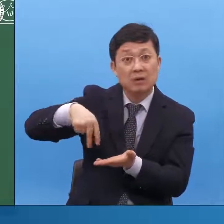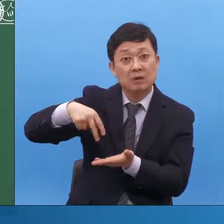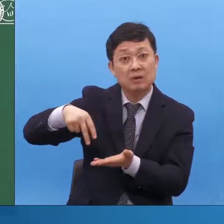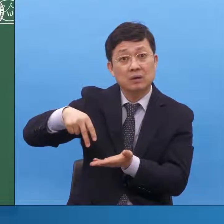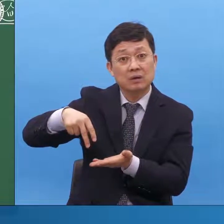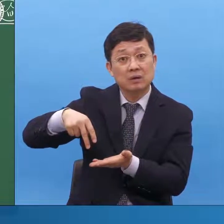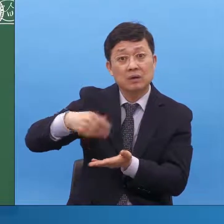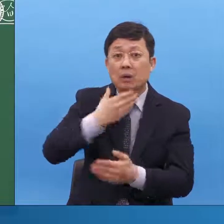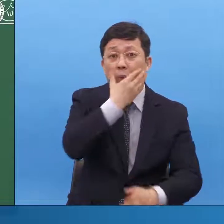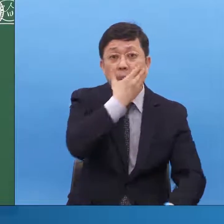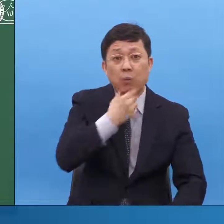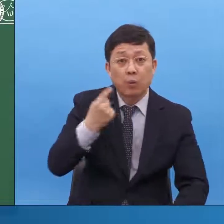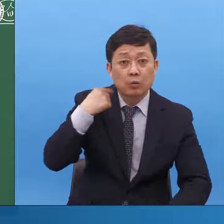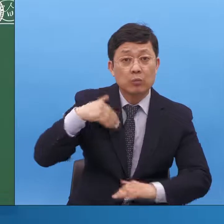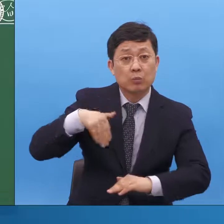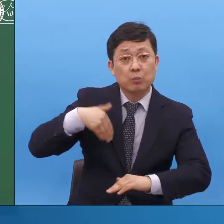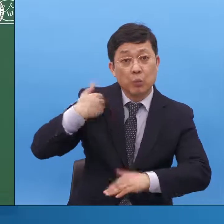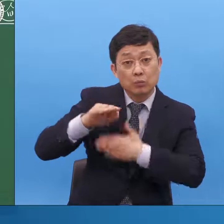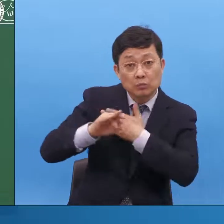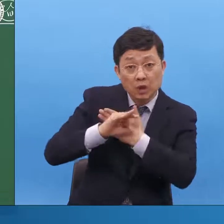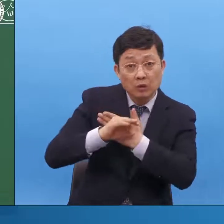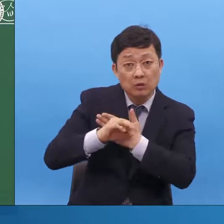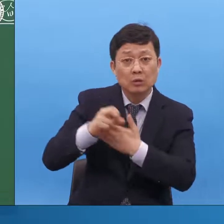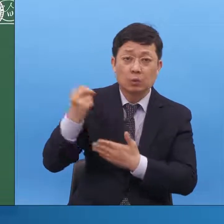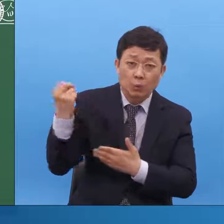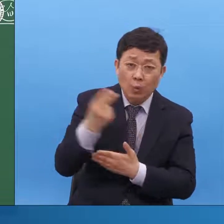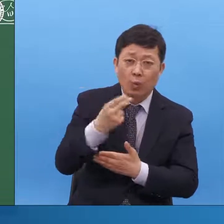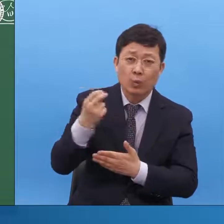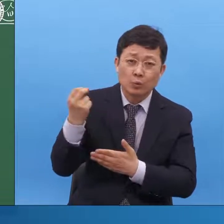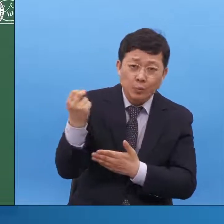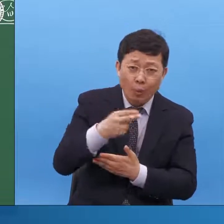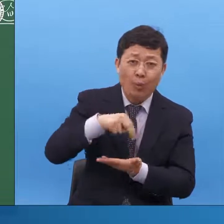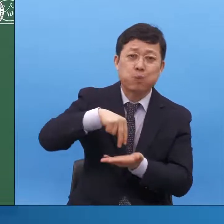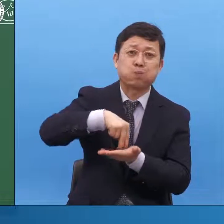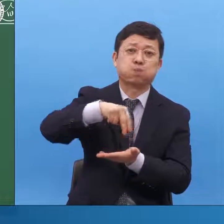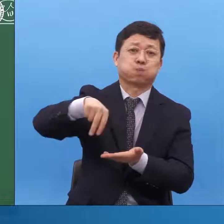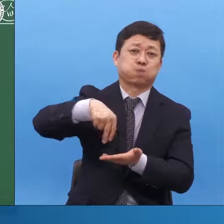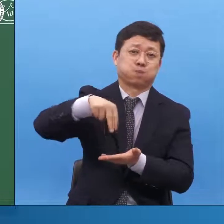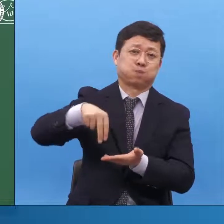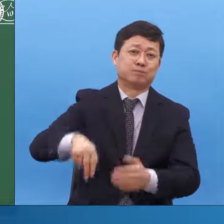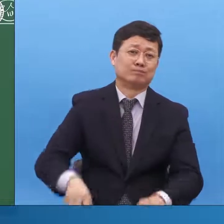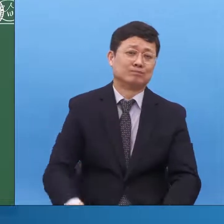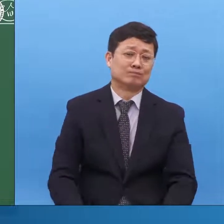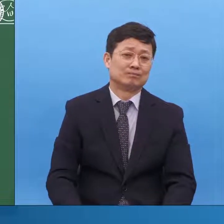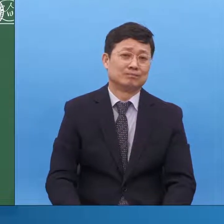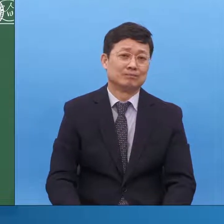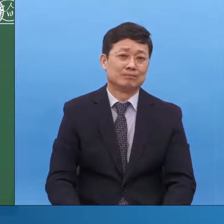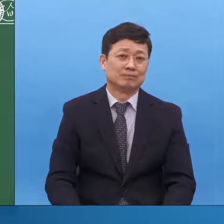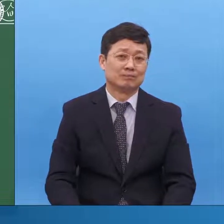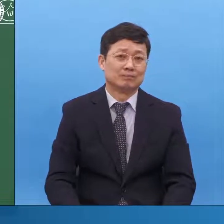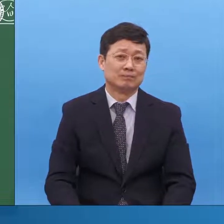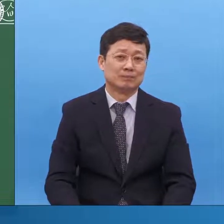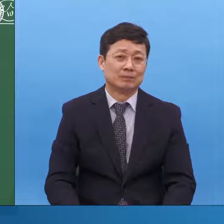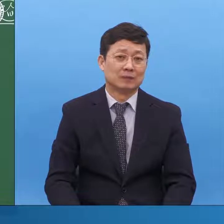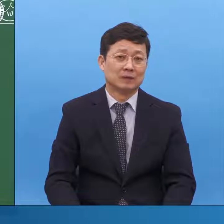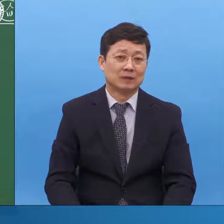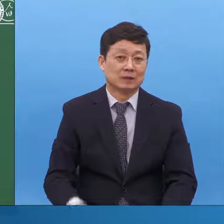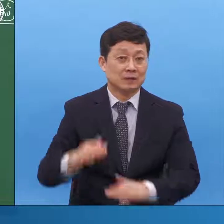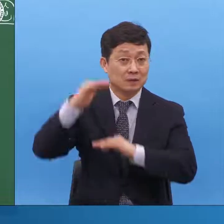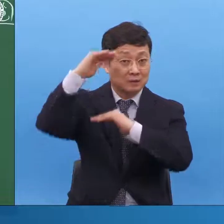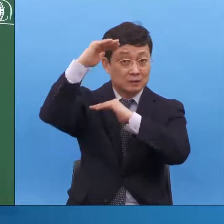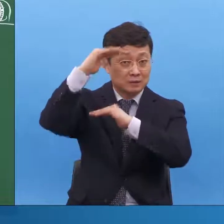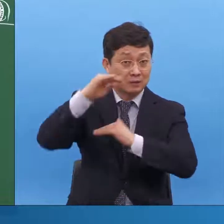way. 아무것도 아니처럼 보이죠. This may not seem 제가 like 볼 때 much, 제일 중요한 거예요. but the way I see it, it's the most important thing. 기억해야 돼요.